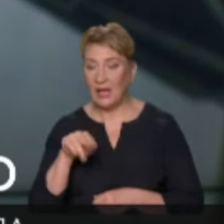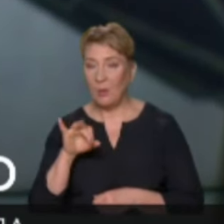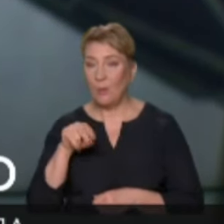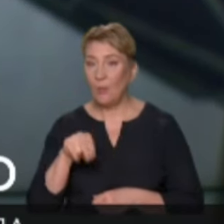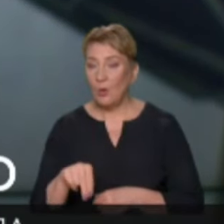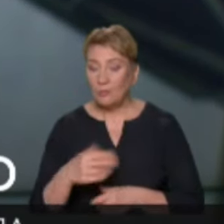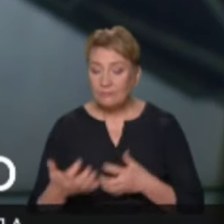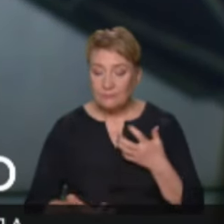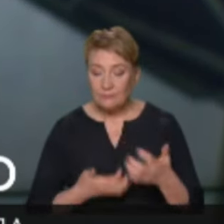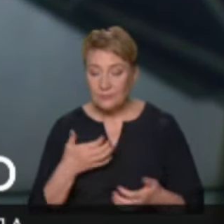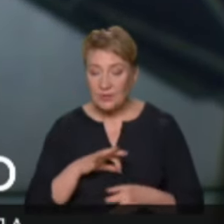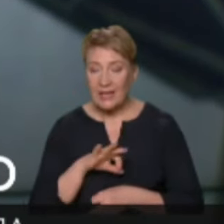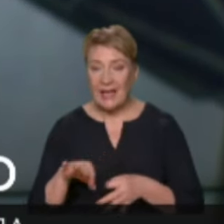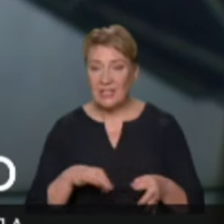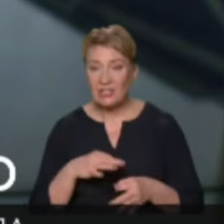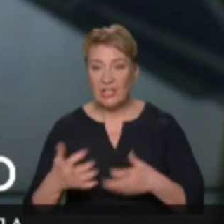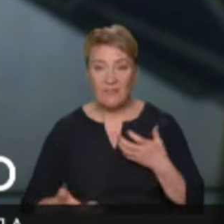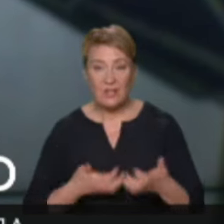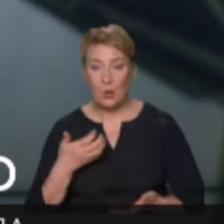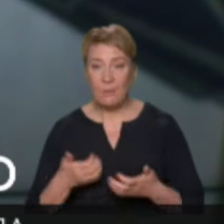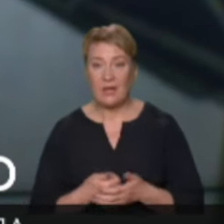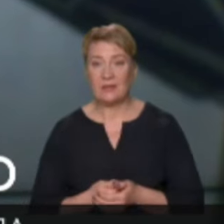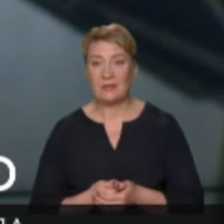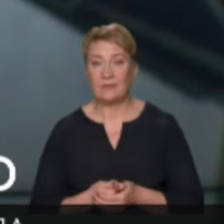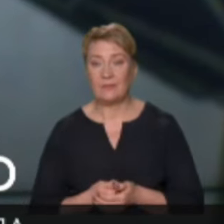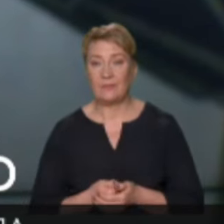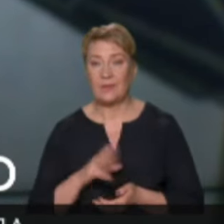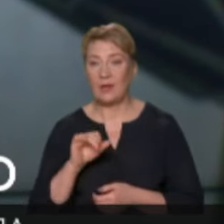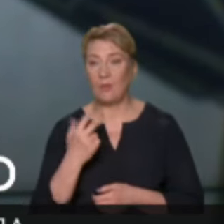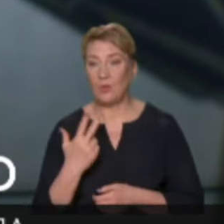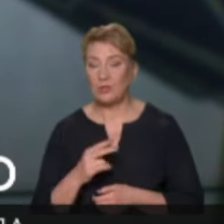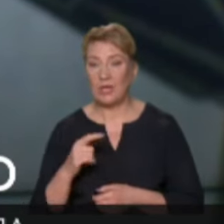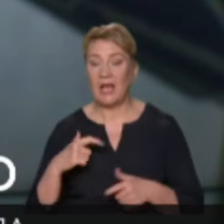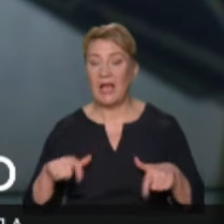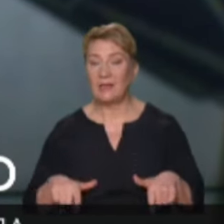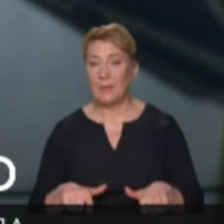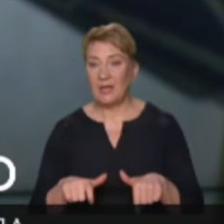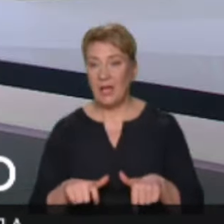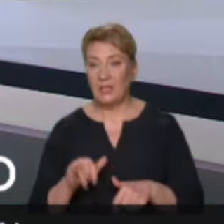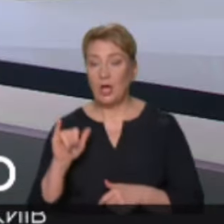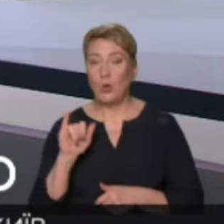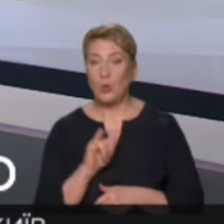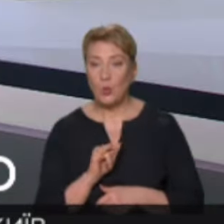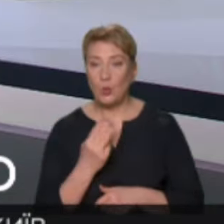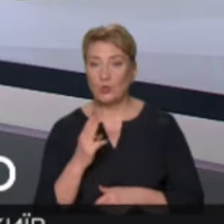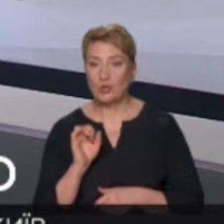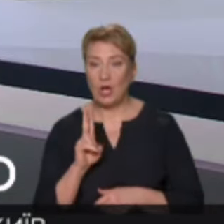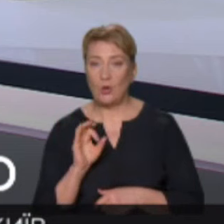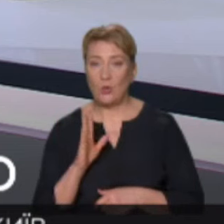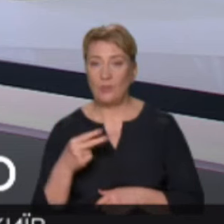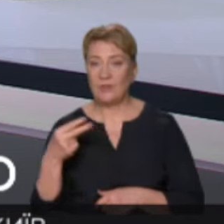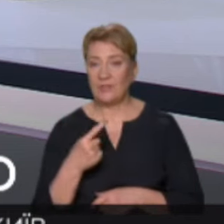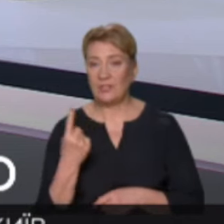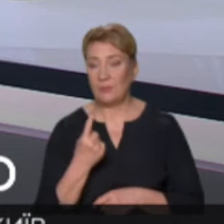відкопали рештки, як це називається, мощі адмірала Ушакова. Адмірал Ушаков, якщо не помиляюся, чи в 2001-му,